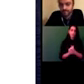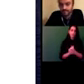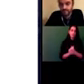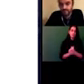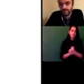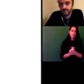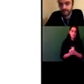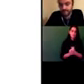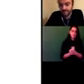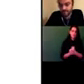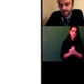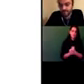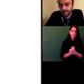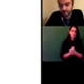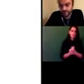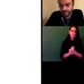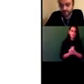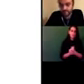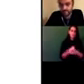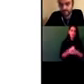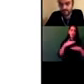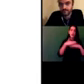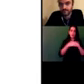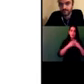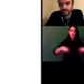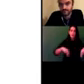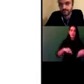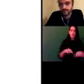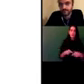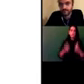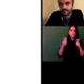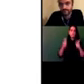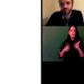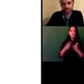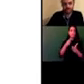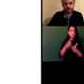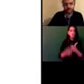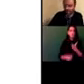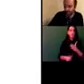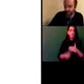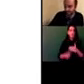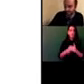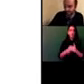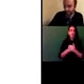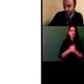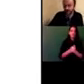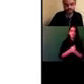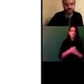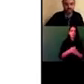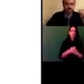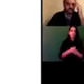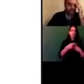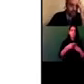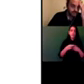coğrafi bilgi sistemleri, kamusal mekan, kamusal alan, kent tarihi ve disiplinler arası aşırı çalışmalar bulunuyor. Evet, buyurun.